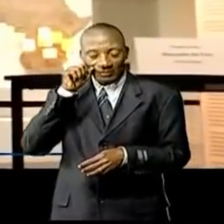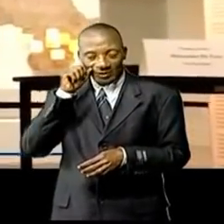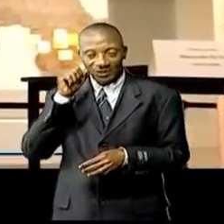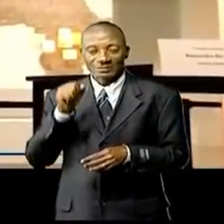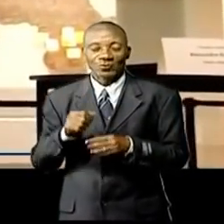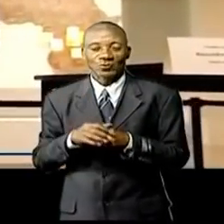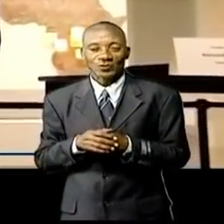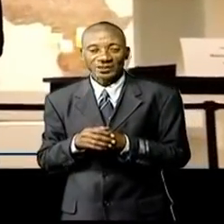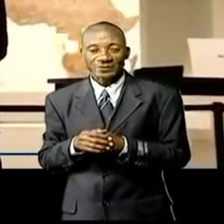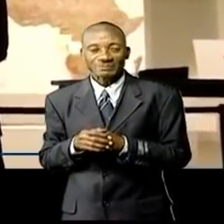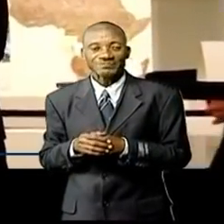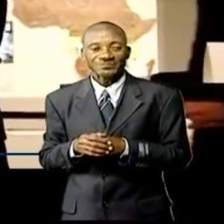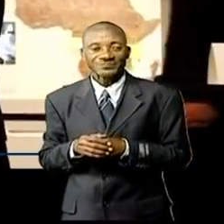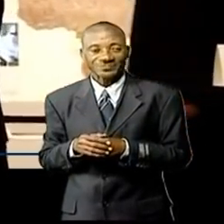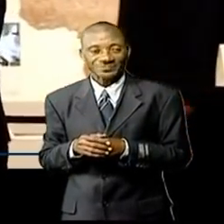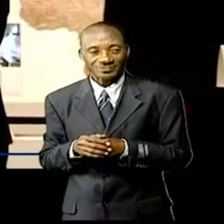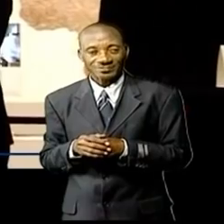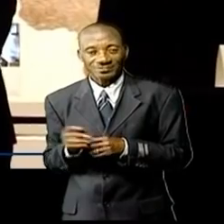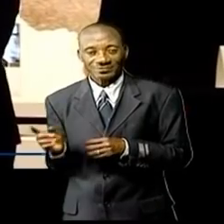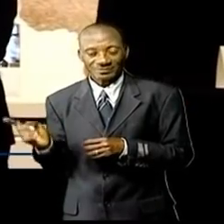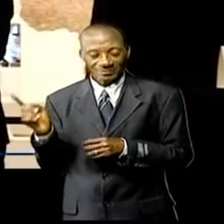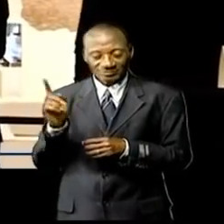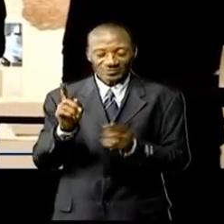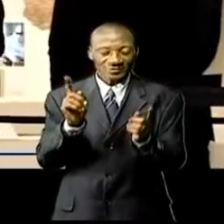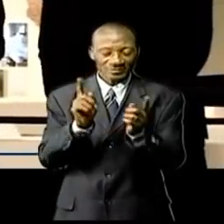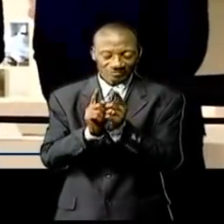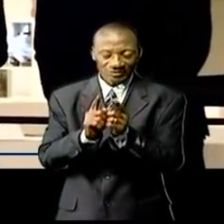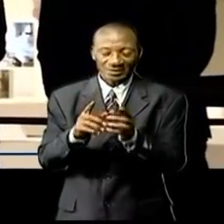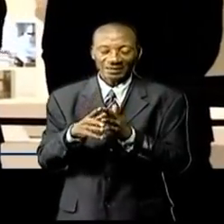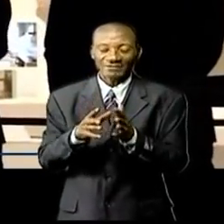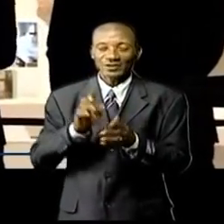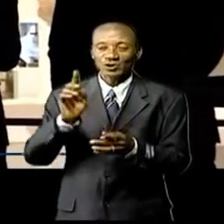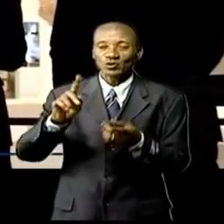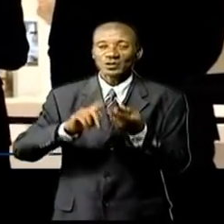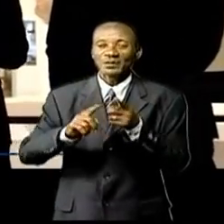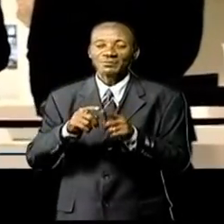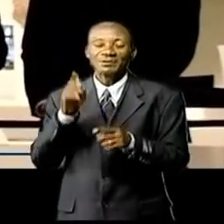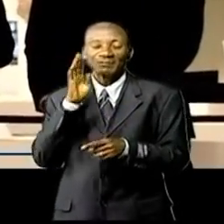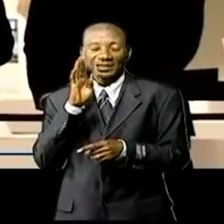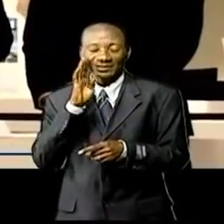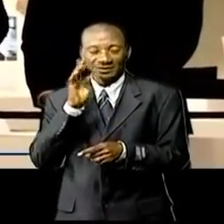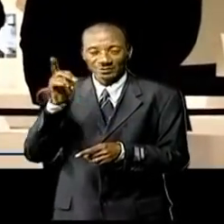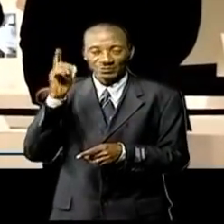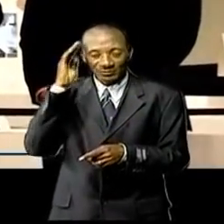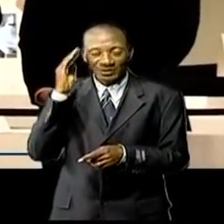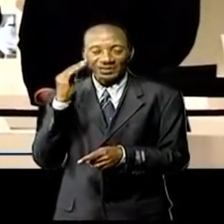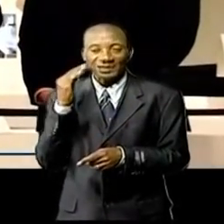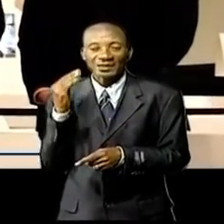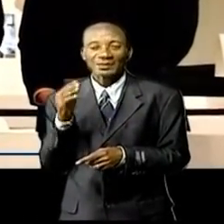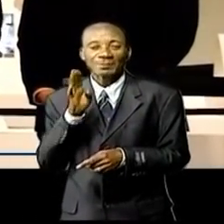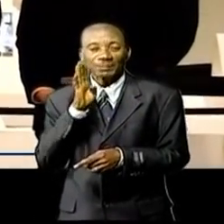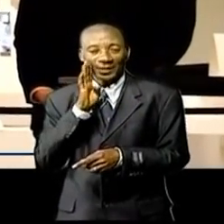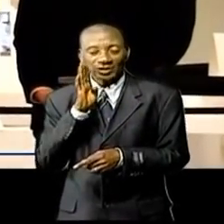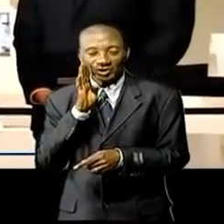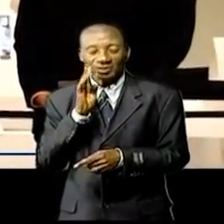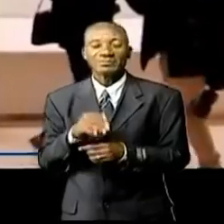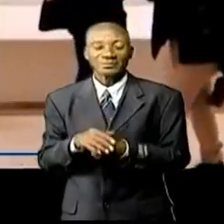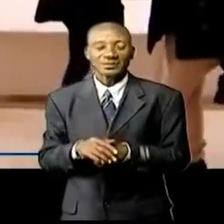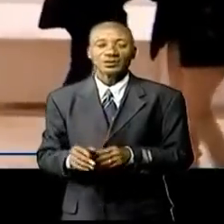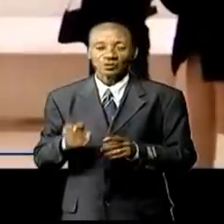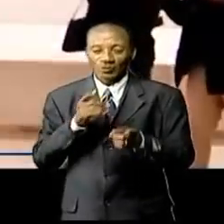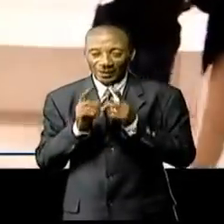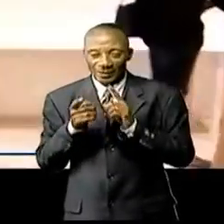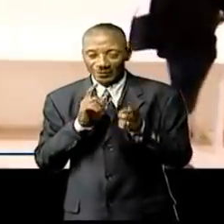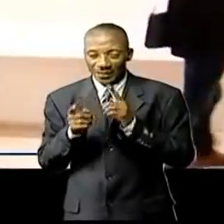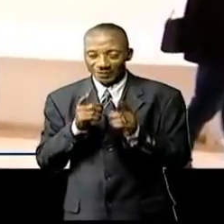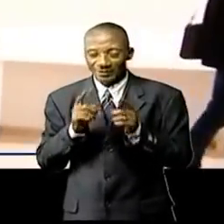Samalukonde, a reçu ce jeudi de son homologue belge, Alexandre Descroux, le premier inventaire des collections conservées et gérées par